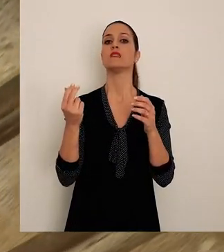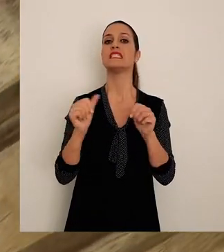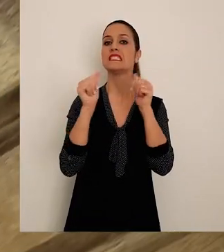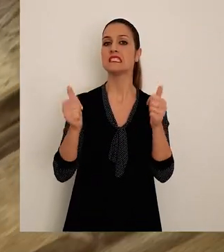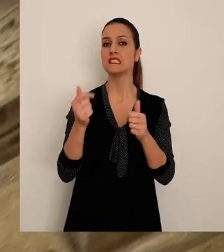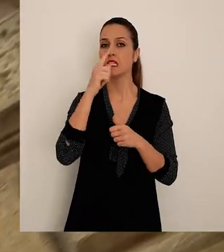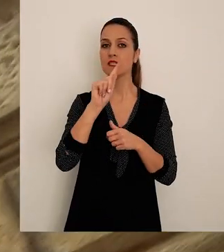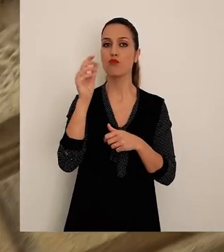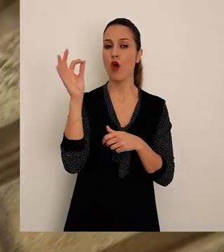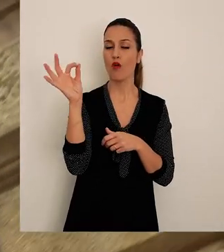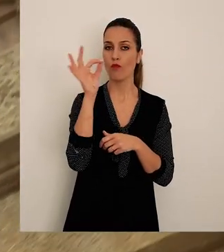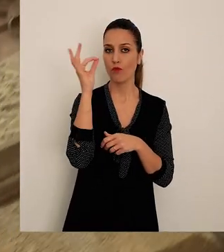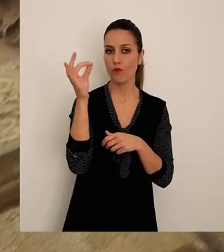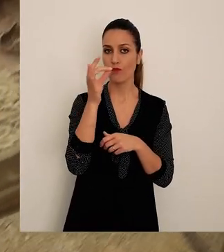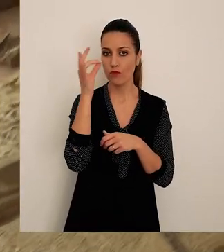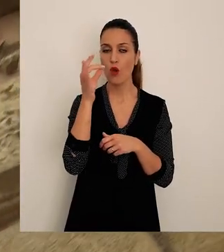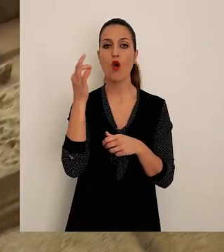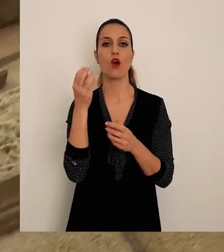altri raffinati elementi decorativi.